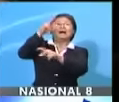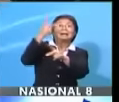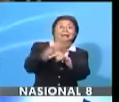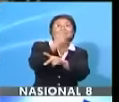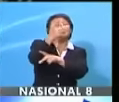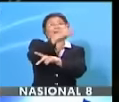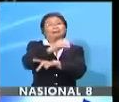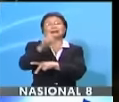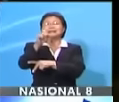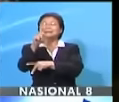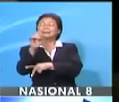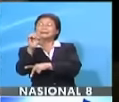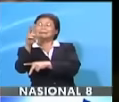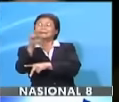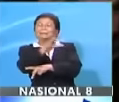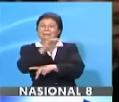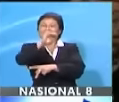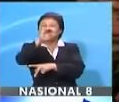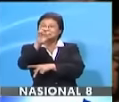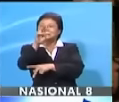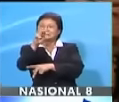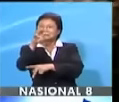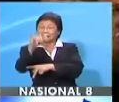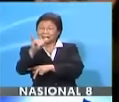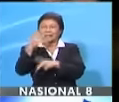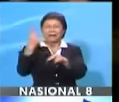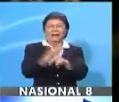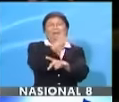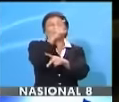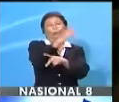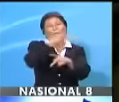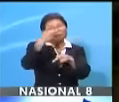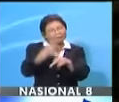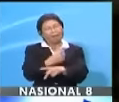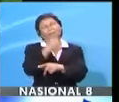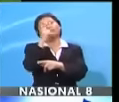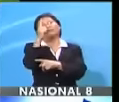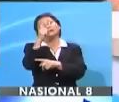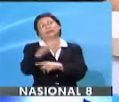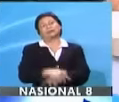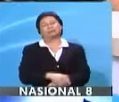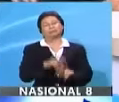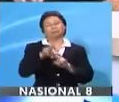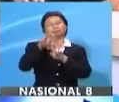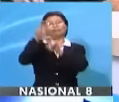sementara Steven dan Jenny masing-masing kali kedua dan pertama.